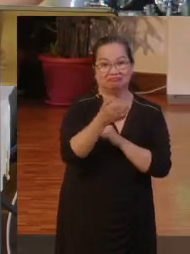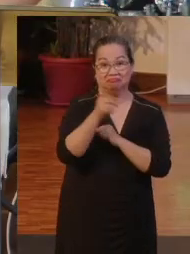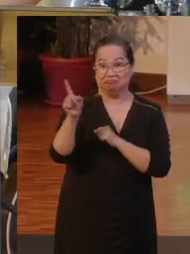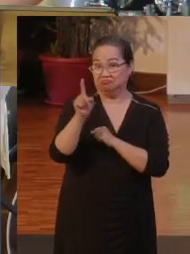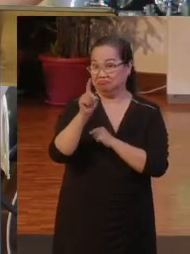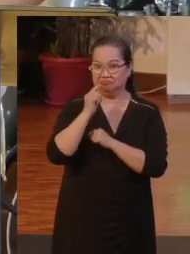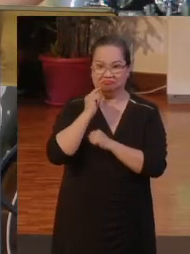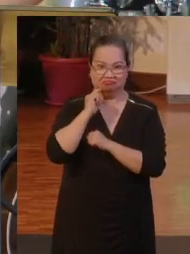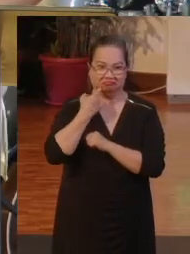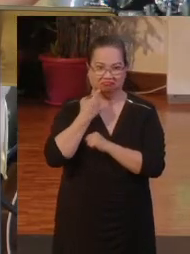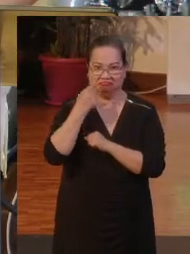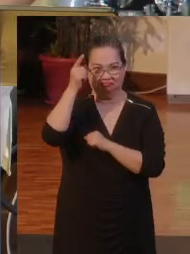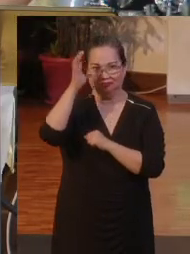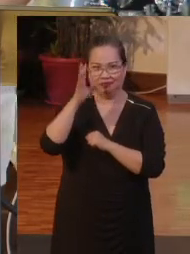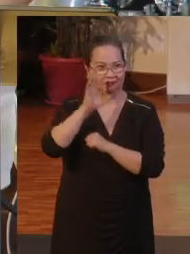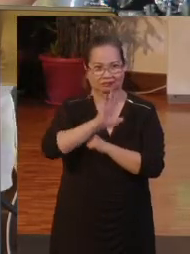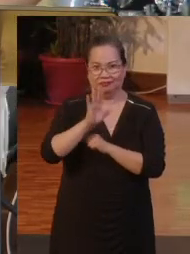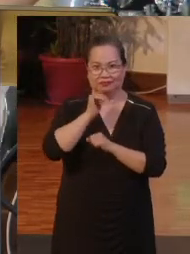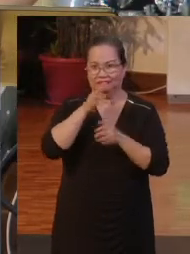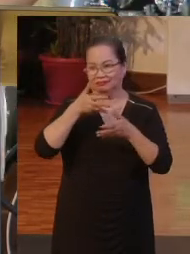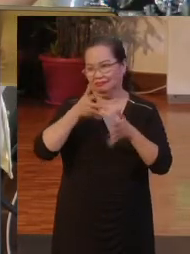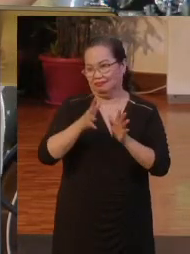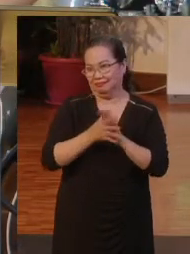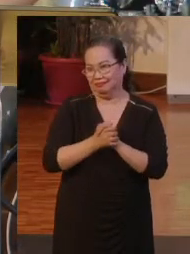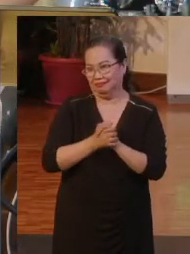His voice we will obey. So,